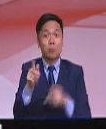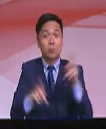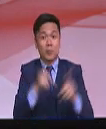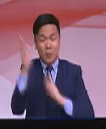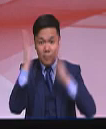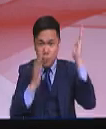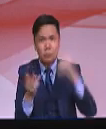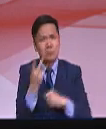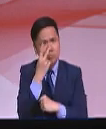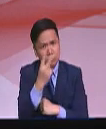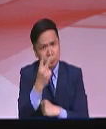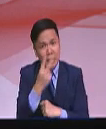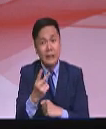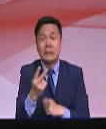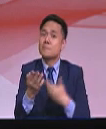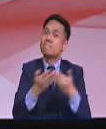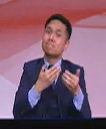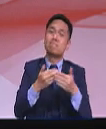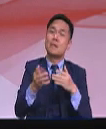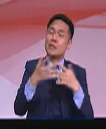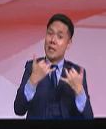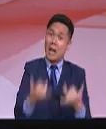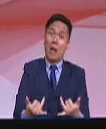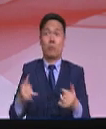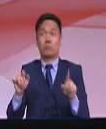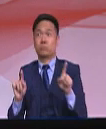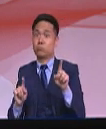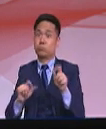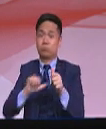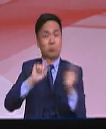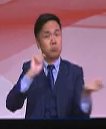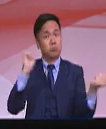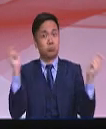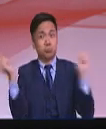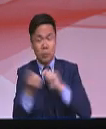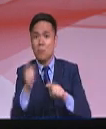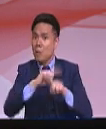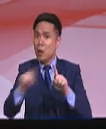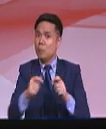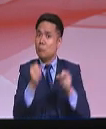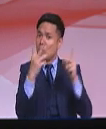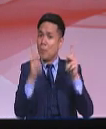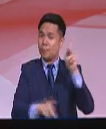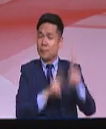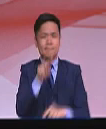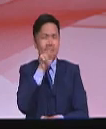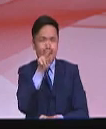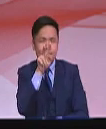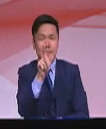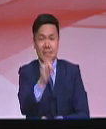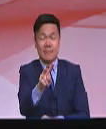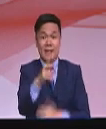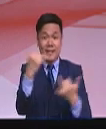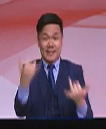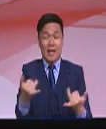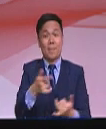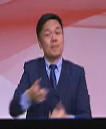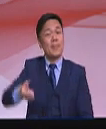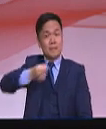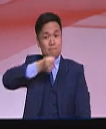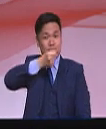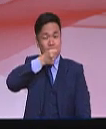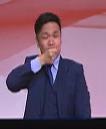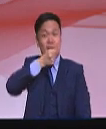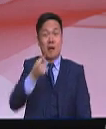rakyat meskipun diasak arus pemodenan. Sempena hari ulang tahun televisyen Malaysia ke-57 hari ini, wartawan